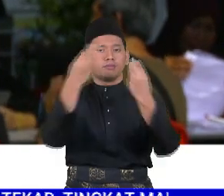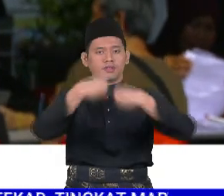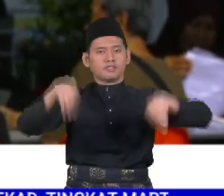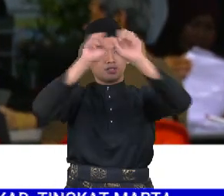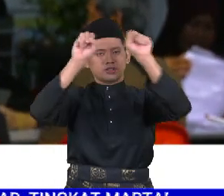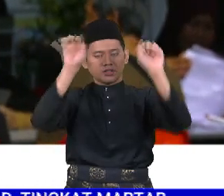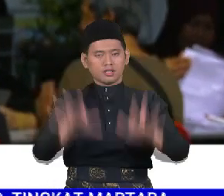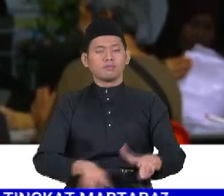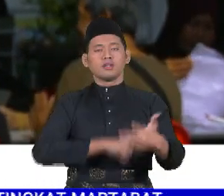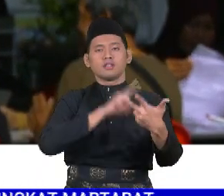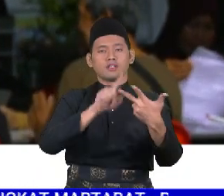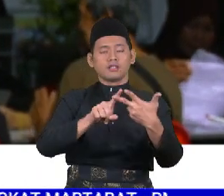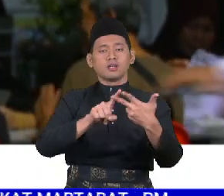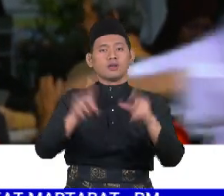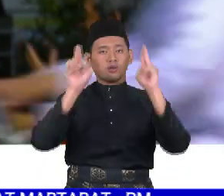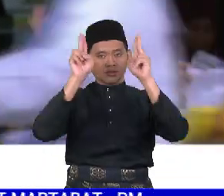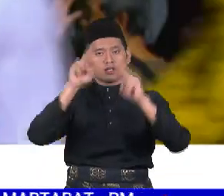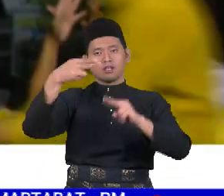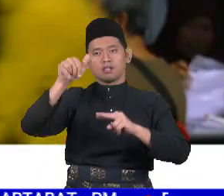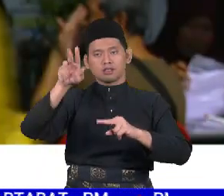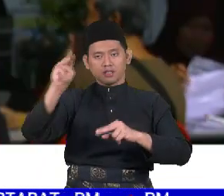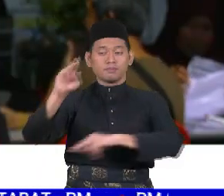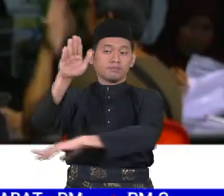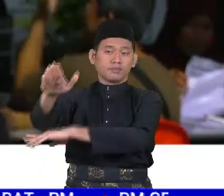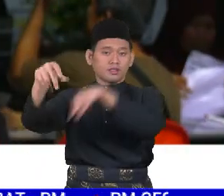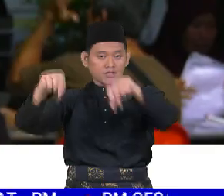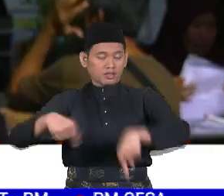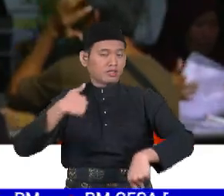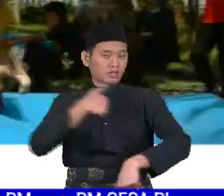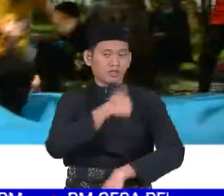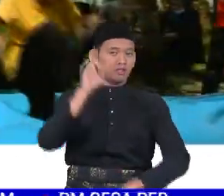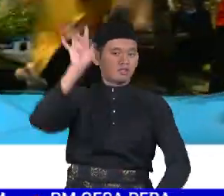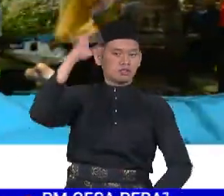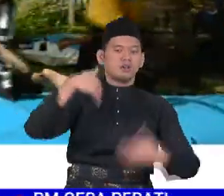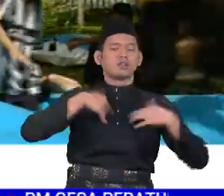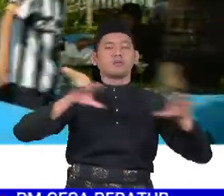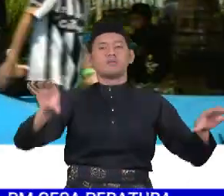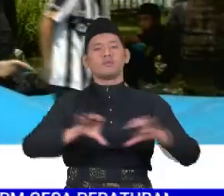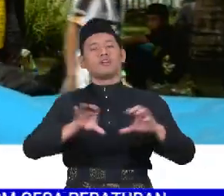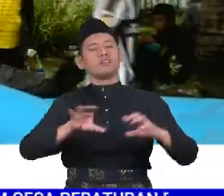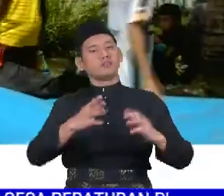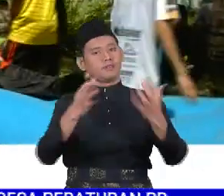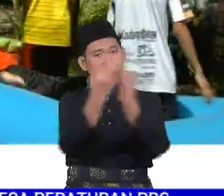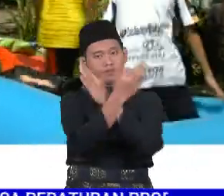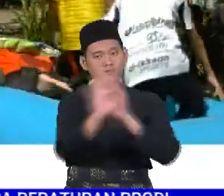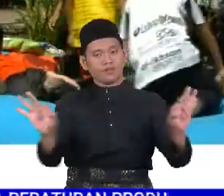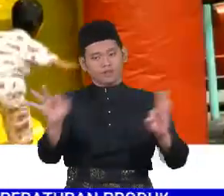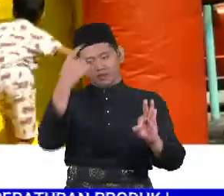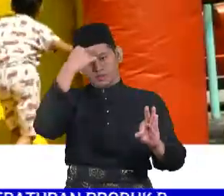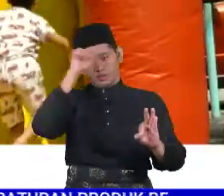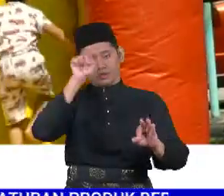juga Ustaz Haslam. Dan sebelah petang ni insyaAllah pun kita akan sediakan supa-dupa percuma untuk